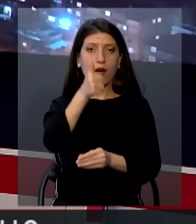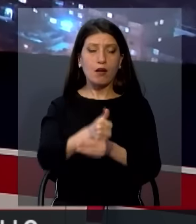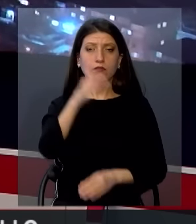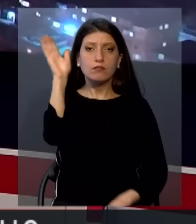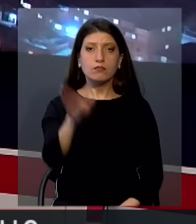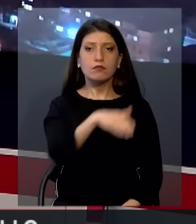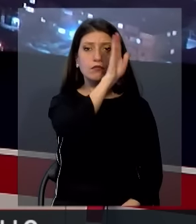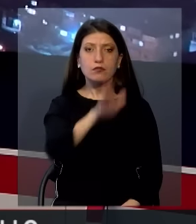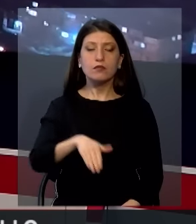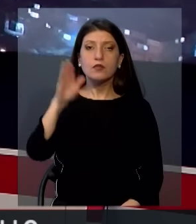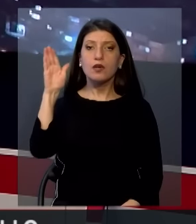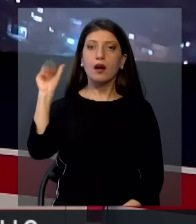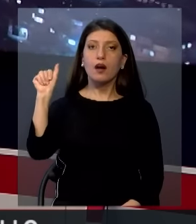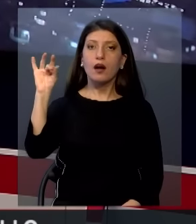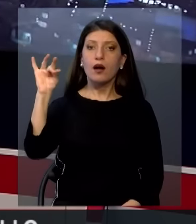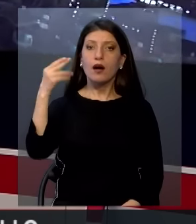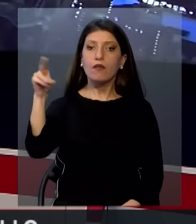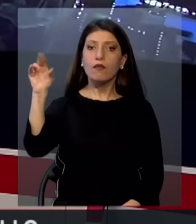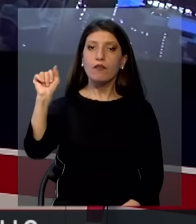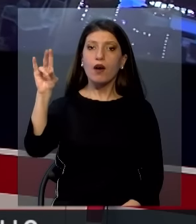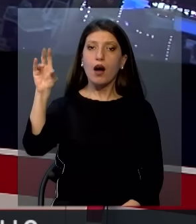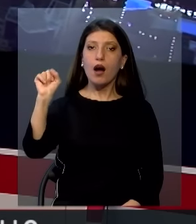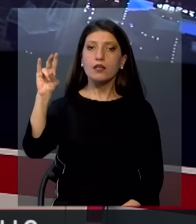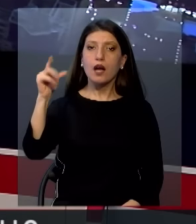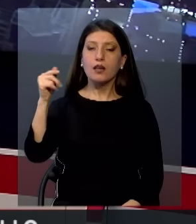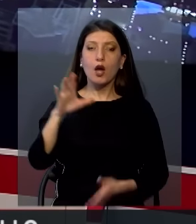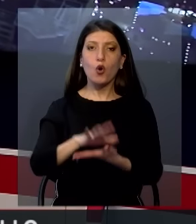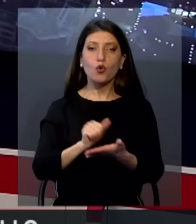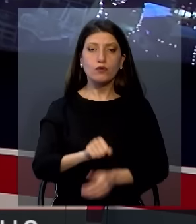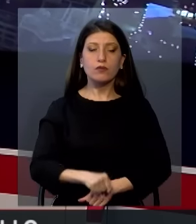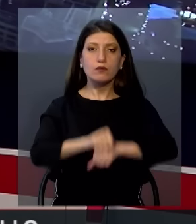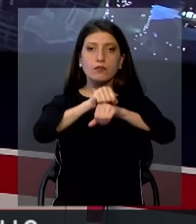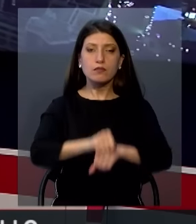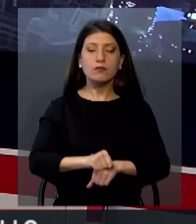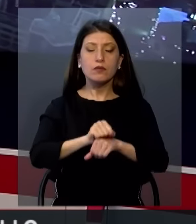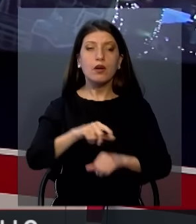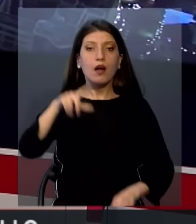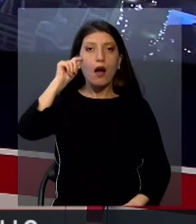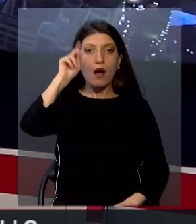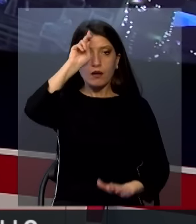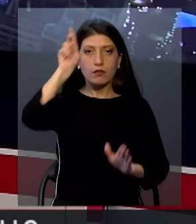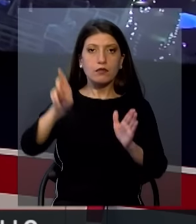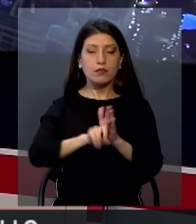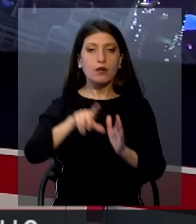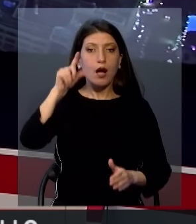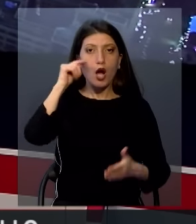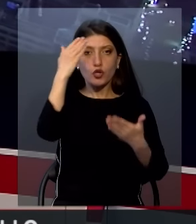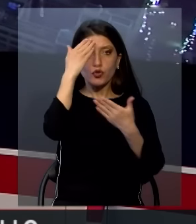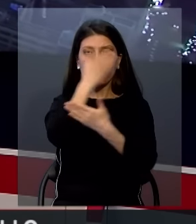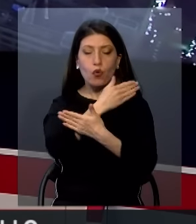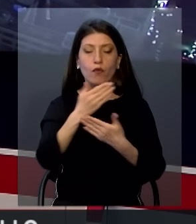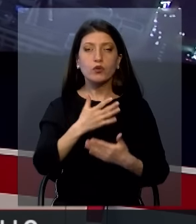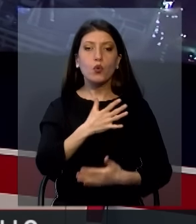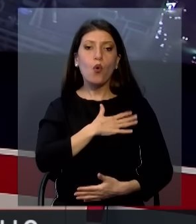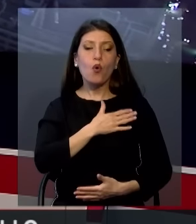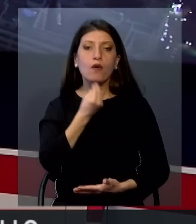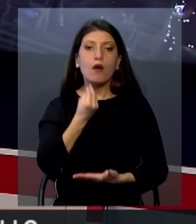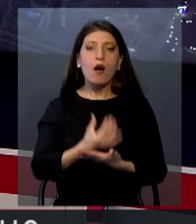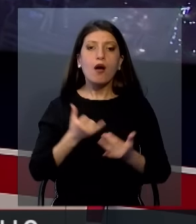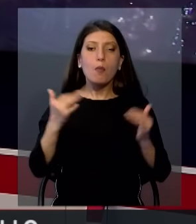չեղարկի Վարդանանք շարժմանը տված թույլտվությունը հանրահավաք անցկացնել հայ առաքելական եկեղեցու և հայ ժողովրդի հոգևոր արժեքների